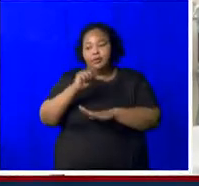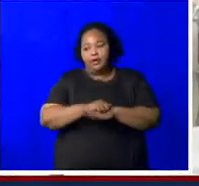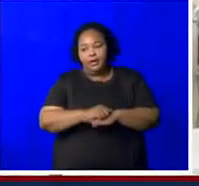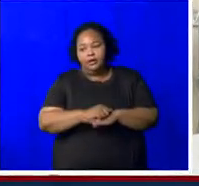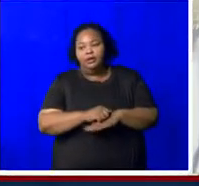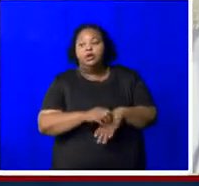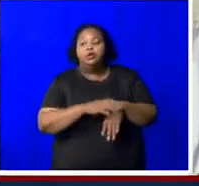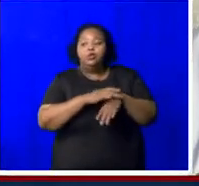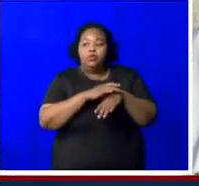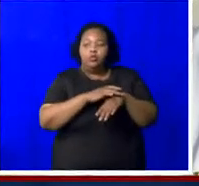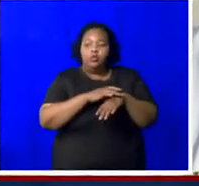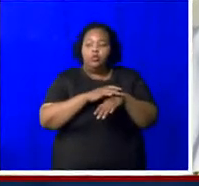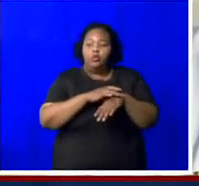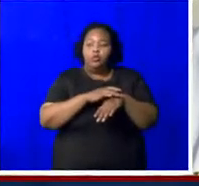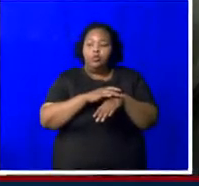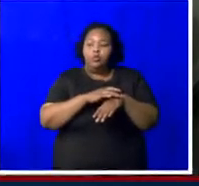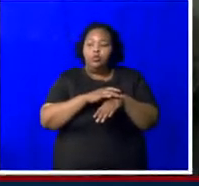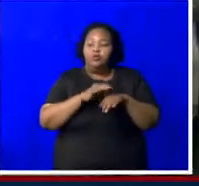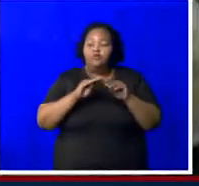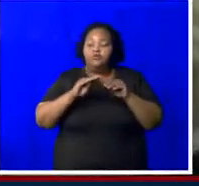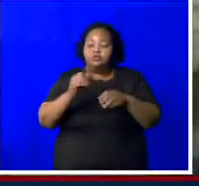ngokuvikela tifo.